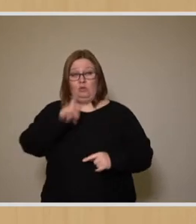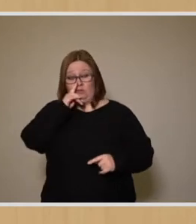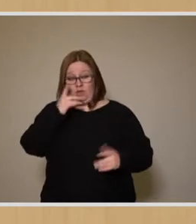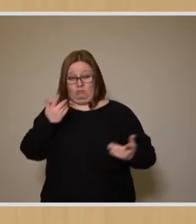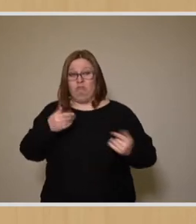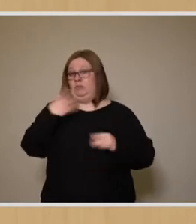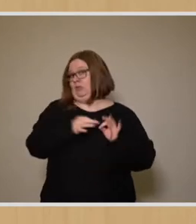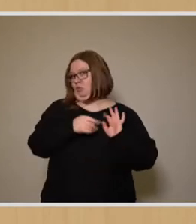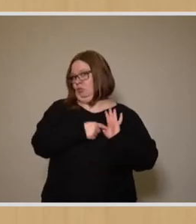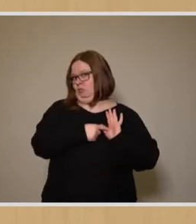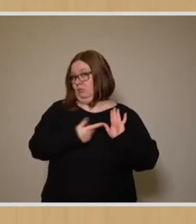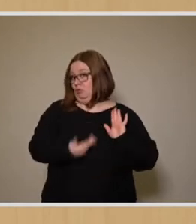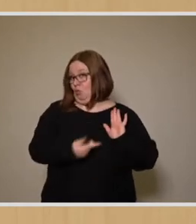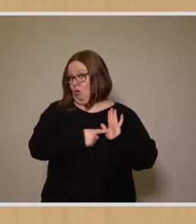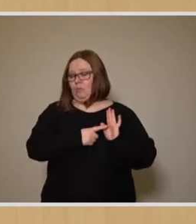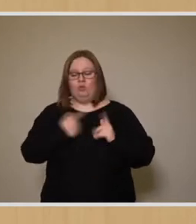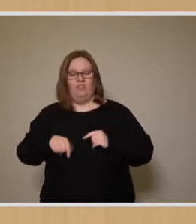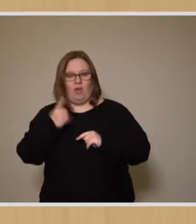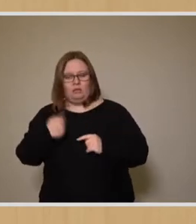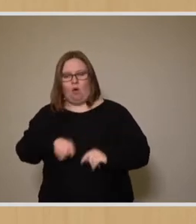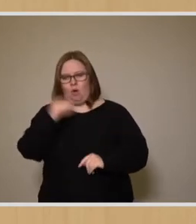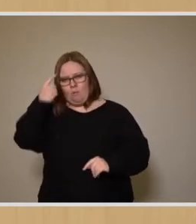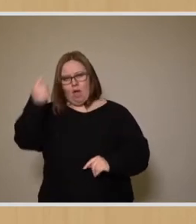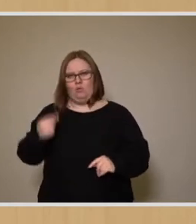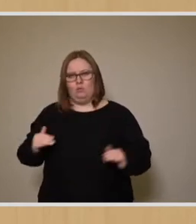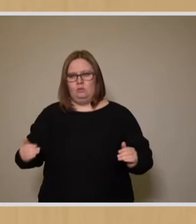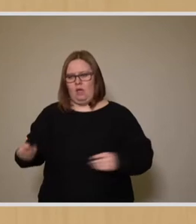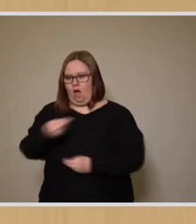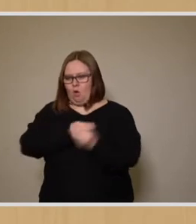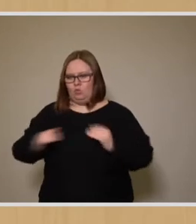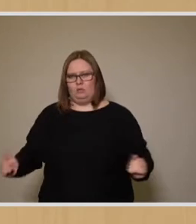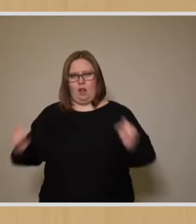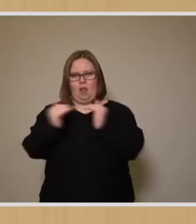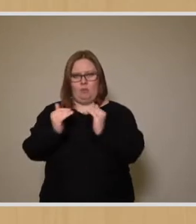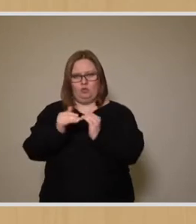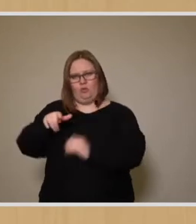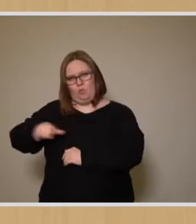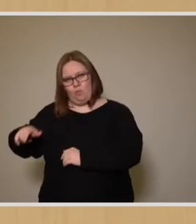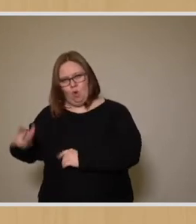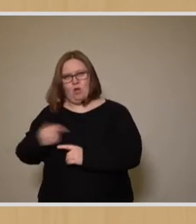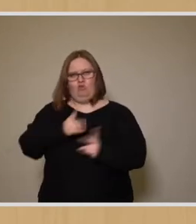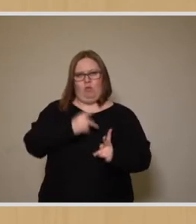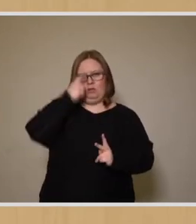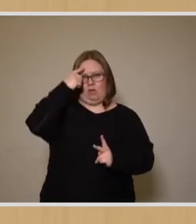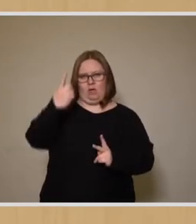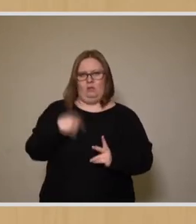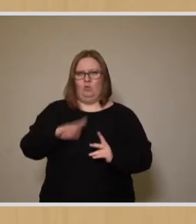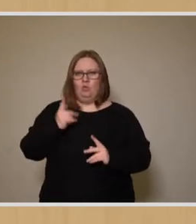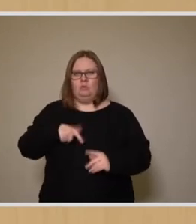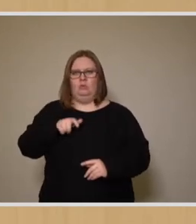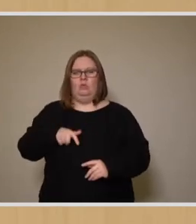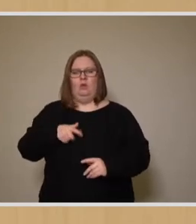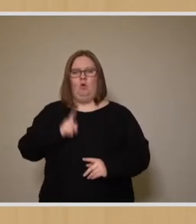so wie es in der Satzung heißt, gleichberechtigten Meinungsaustausch zwischen Bürgerinnen und Bürgern, Stadträtinnen und Stadträten und